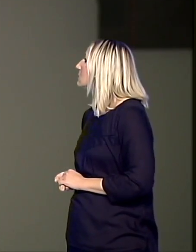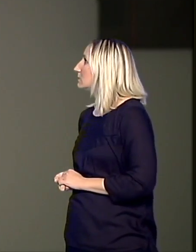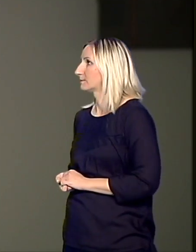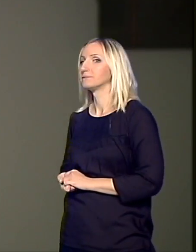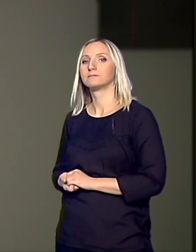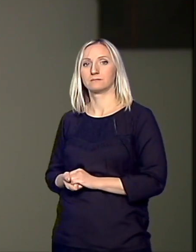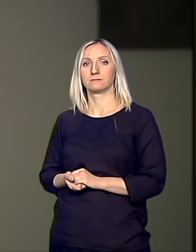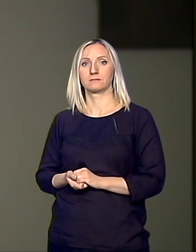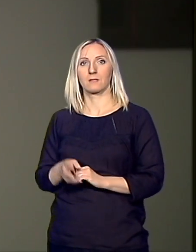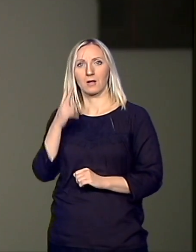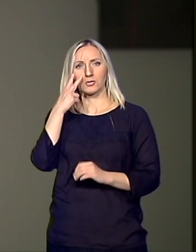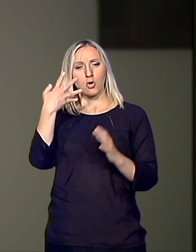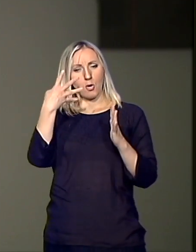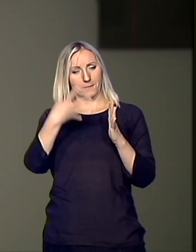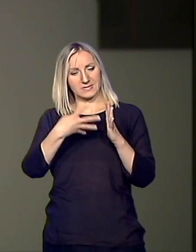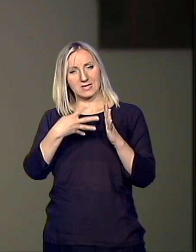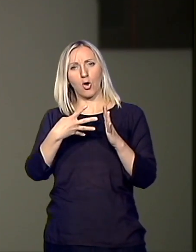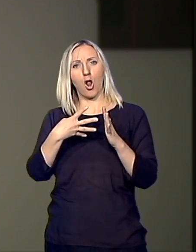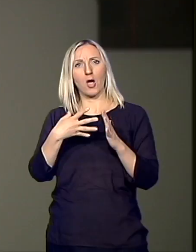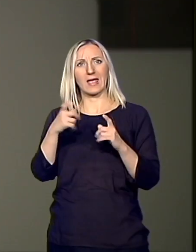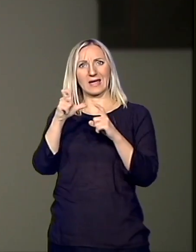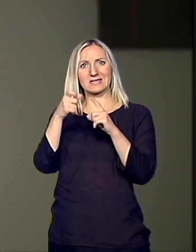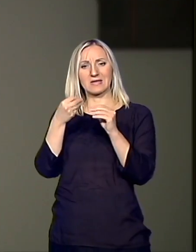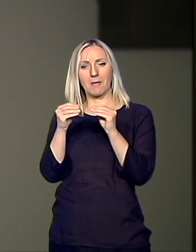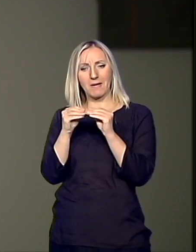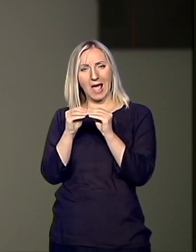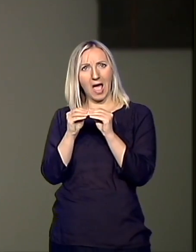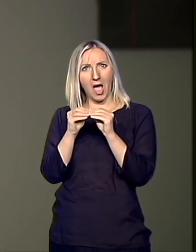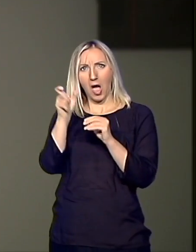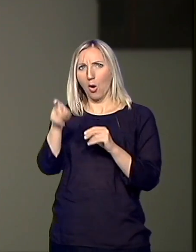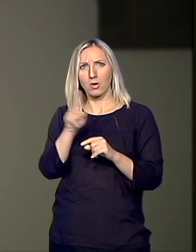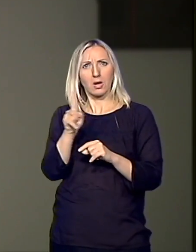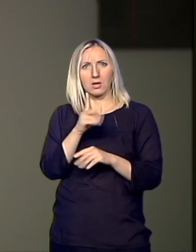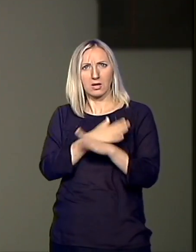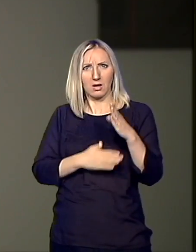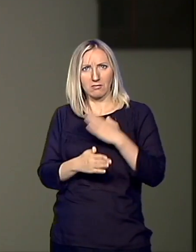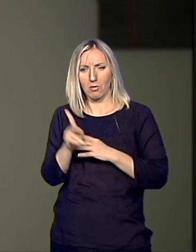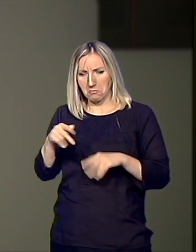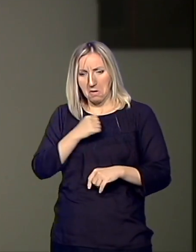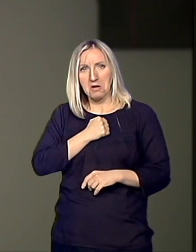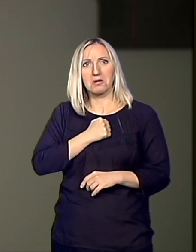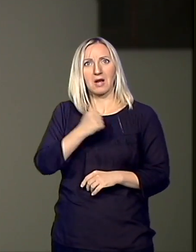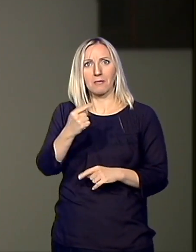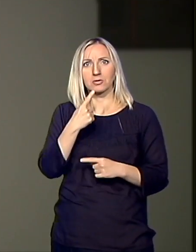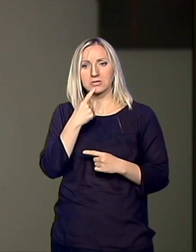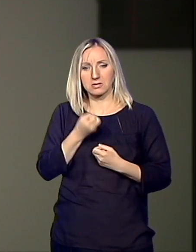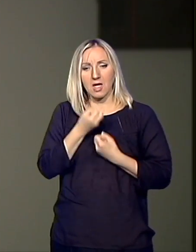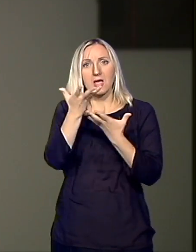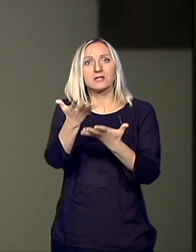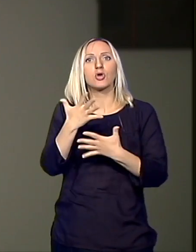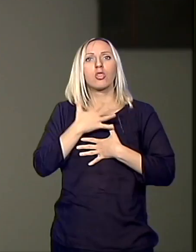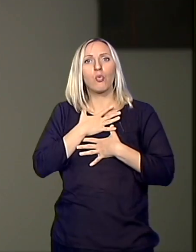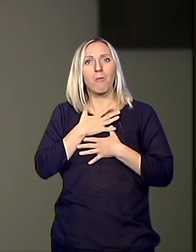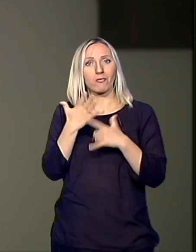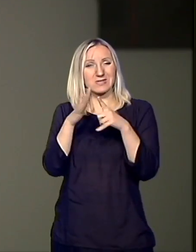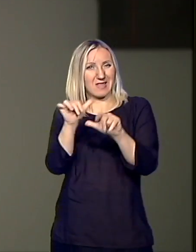Gledajući o psihološkim svojstvima, Kristi Braun uopšte nije bogalj. On ima hrabrosti da iskaže ljubav još devojčici u 17.